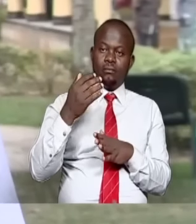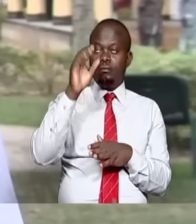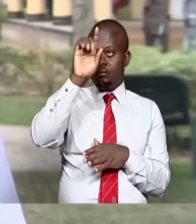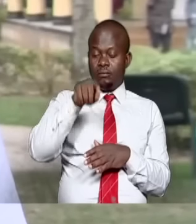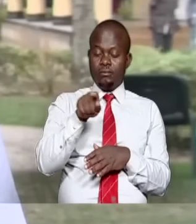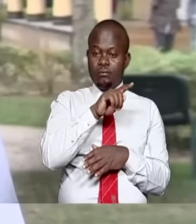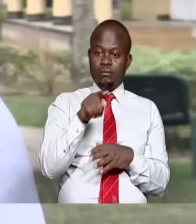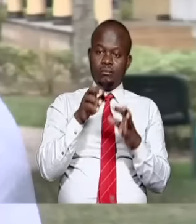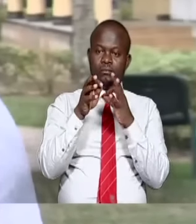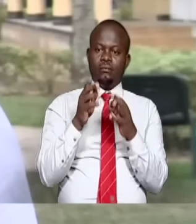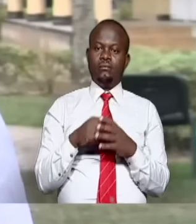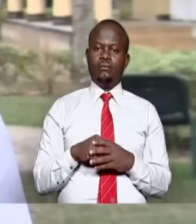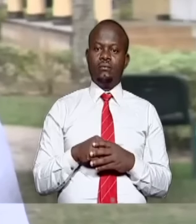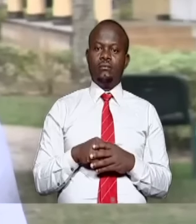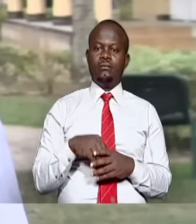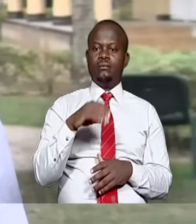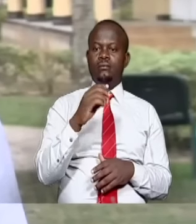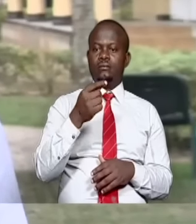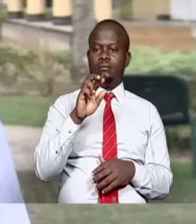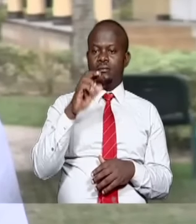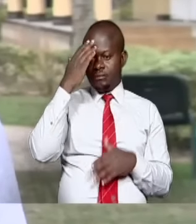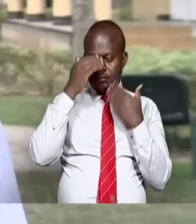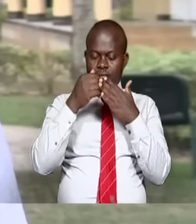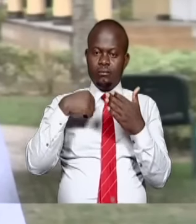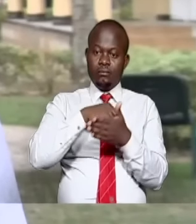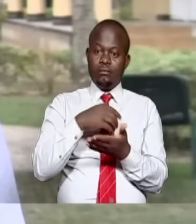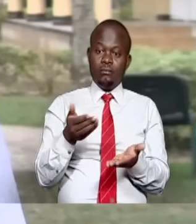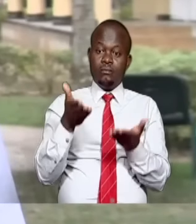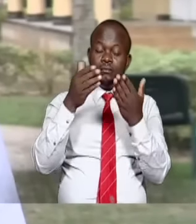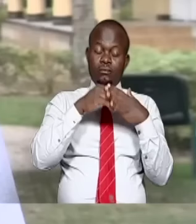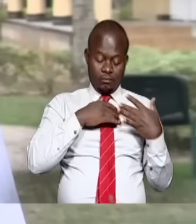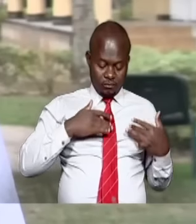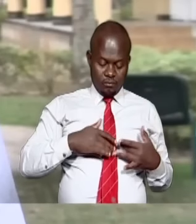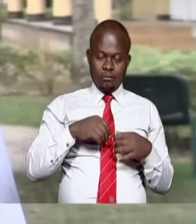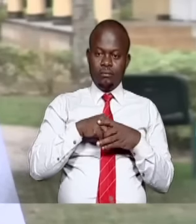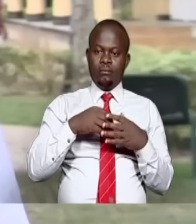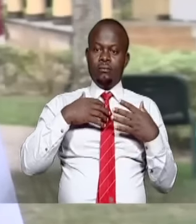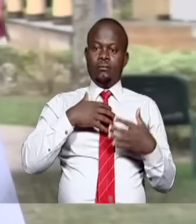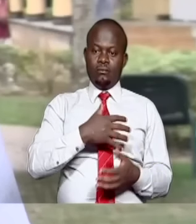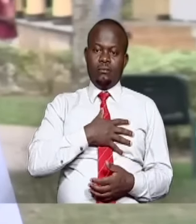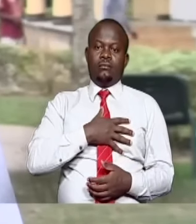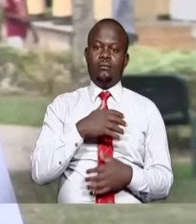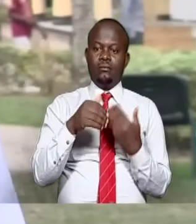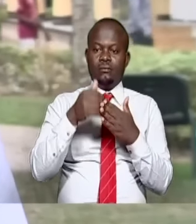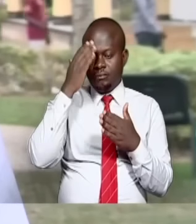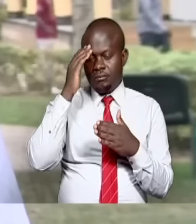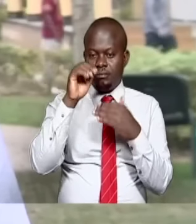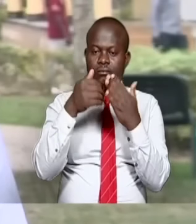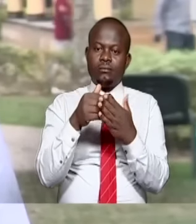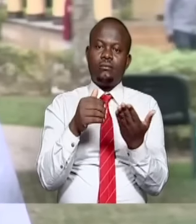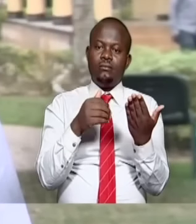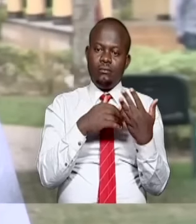Rwanda basobanura. Ni ukuvuga ngo CPR ni ukugira ngo tuzanzamure umutima n'ibihaha. Turabizi ko umutima ari